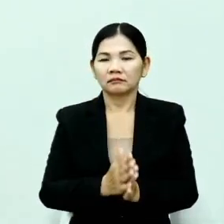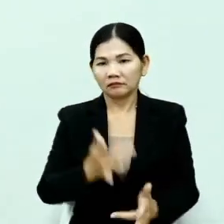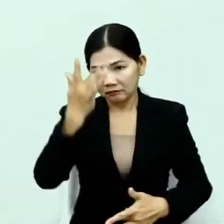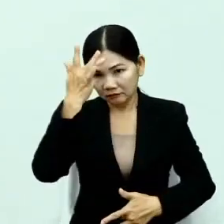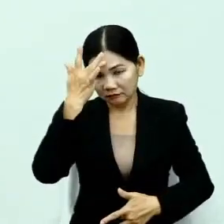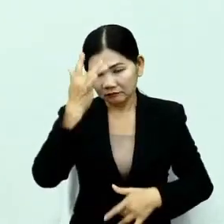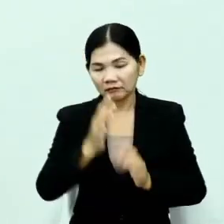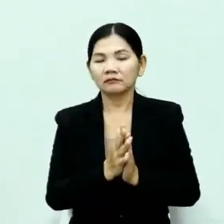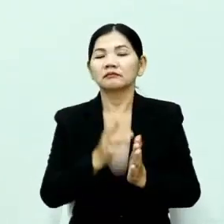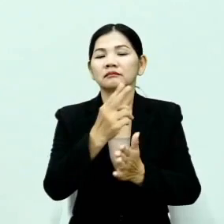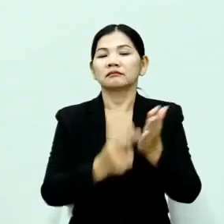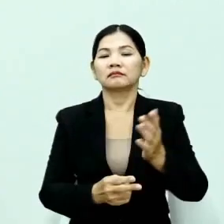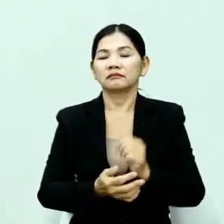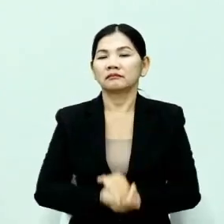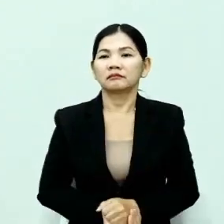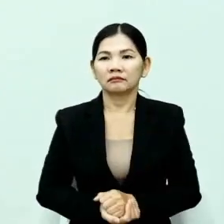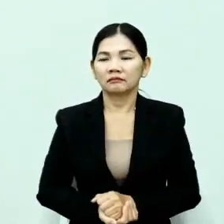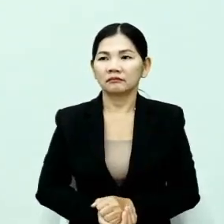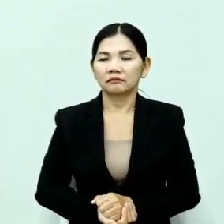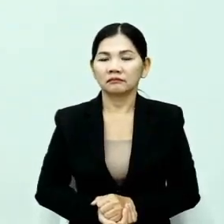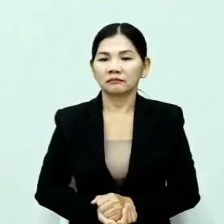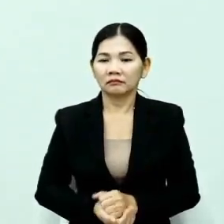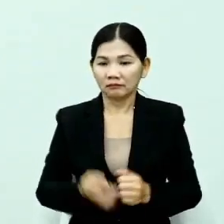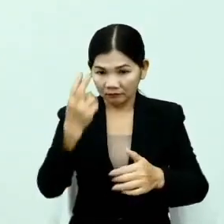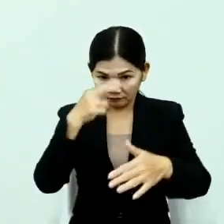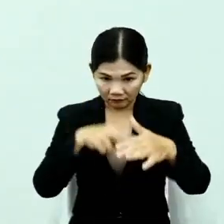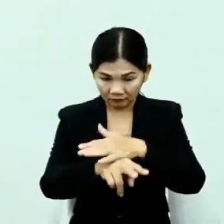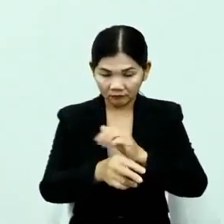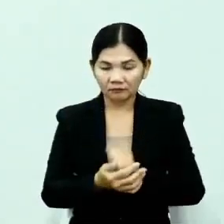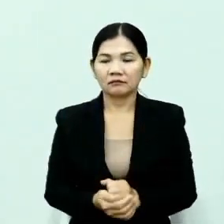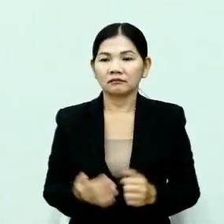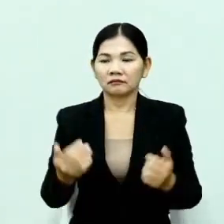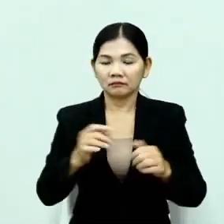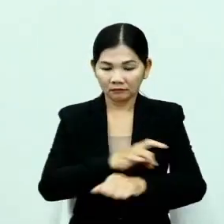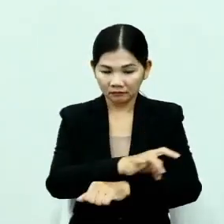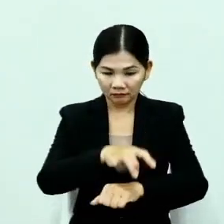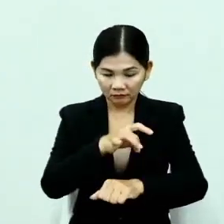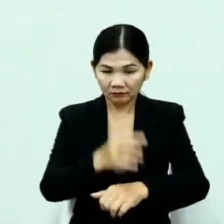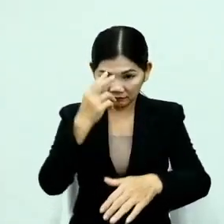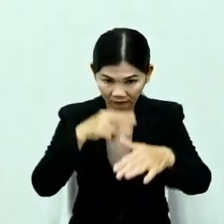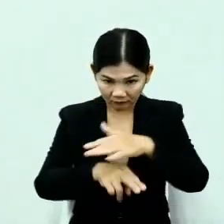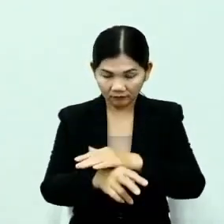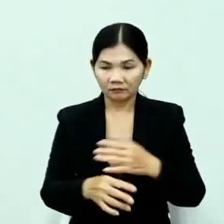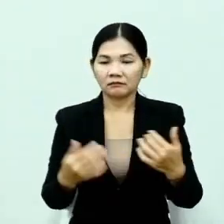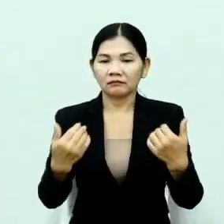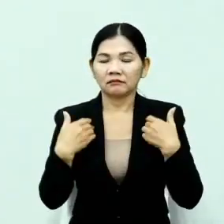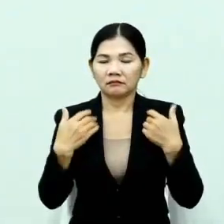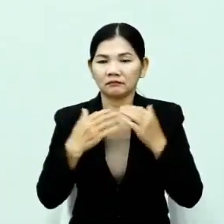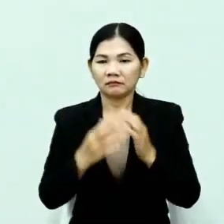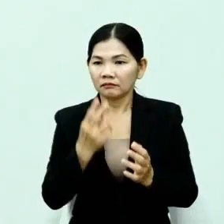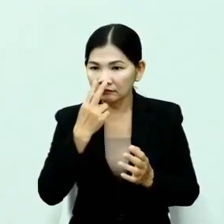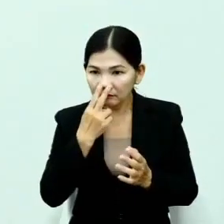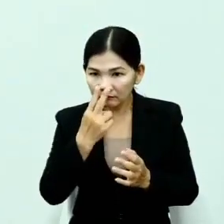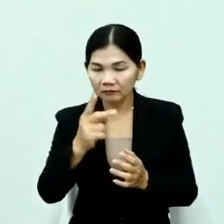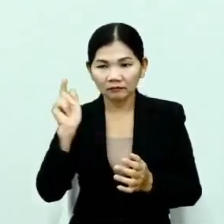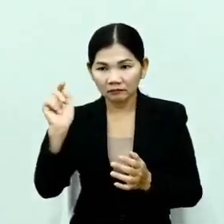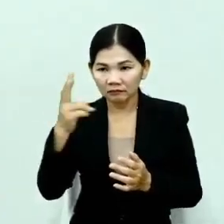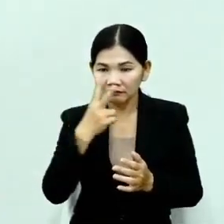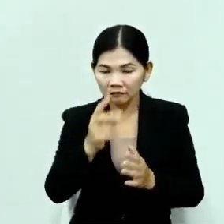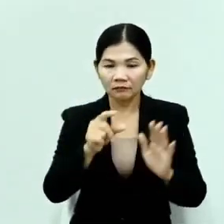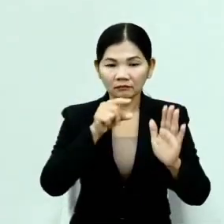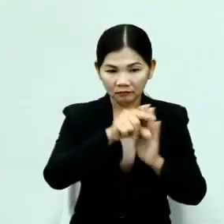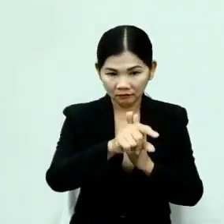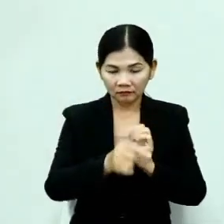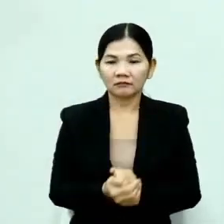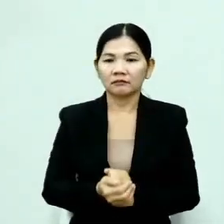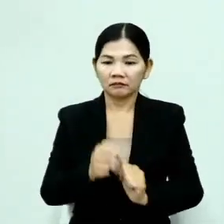kế. Chà là con tu tiết từng ọc nè. Nè cổ tục về là con tu tiết. Tạm là dạ con mơ rục hiếp. Hay nâng chùm nón